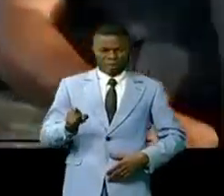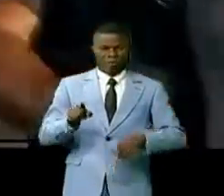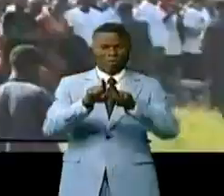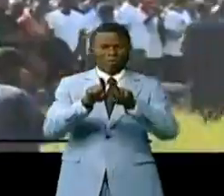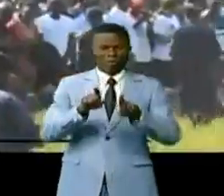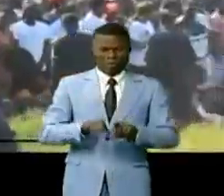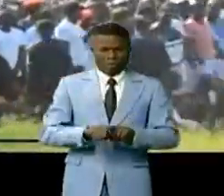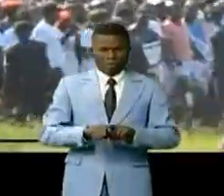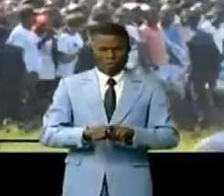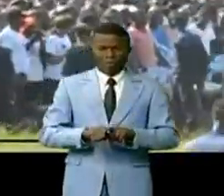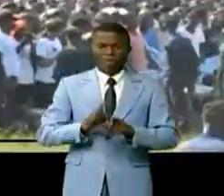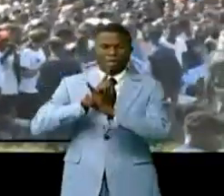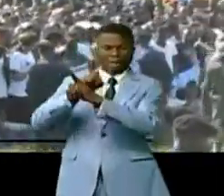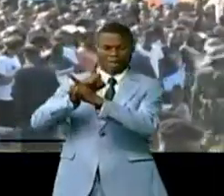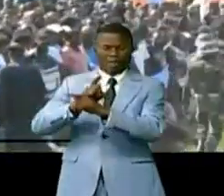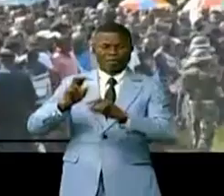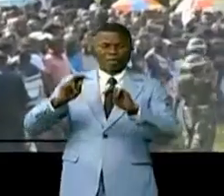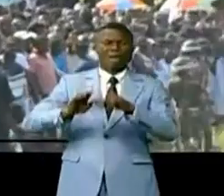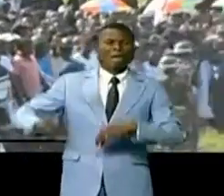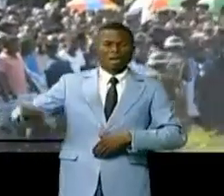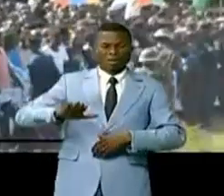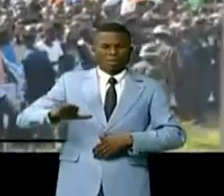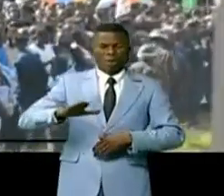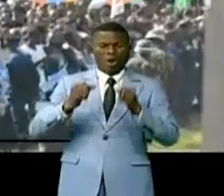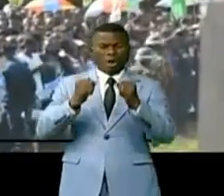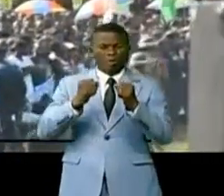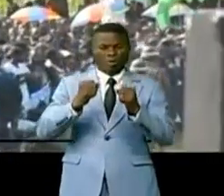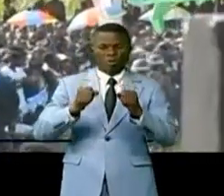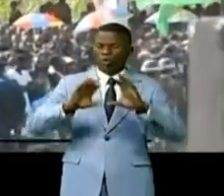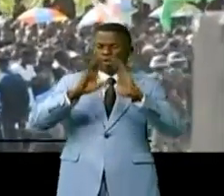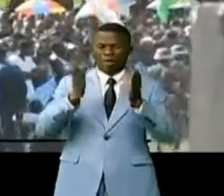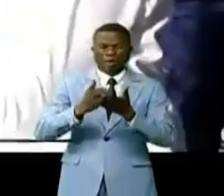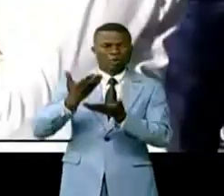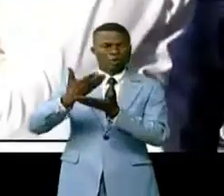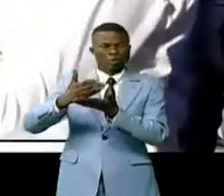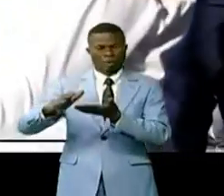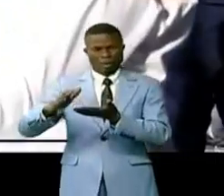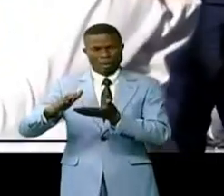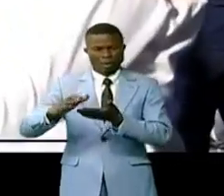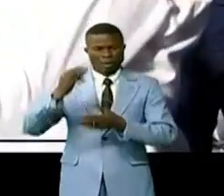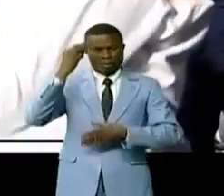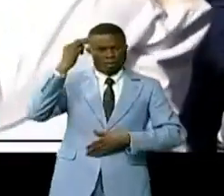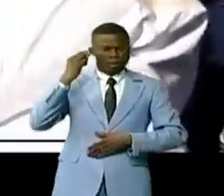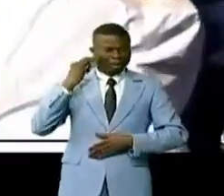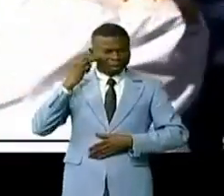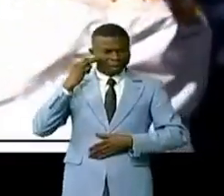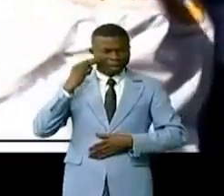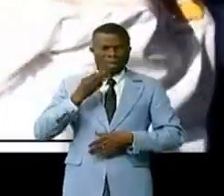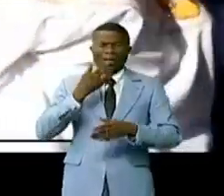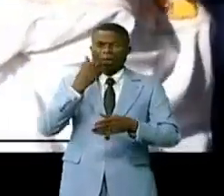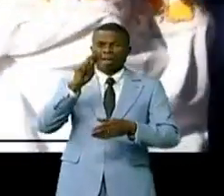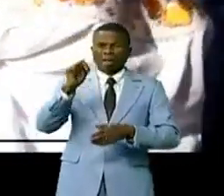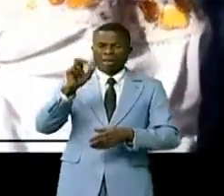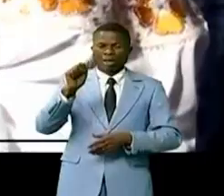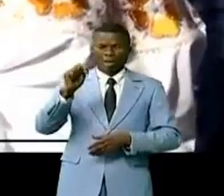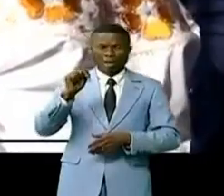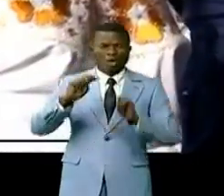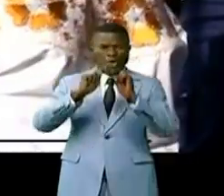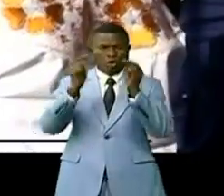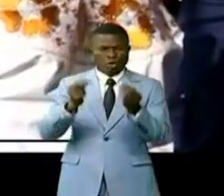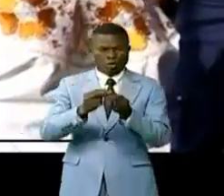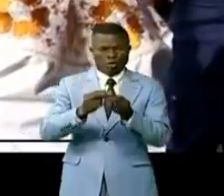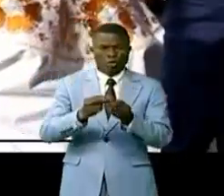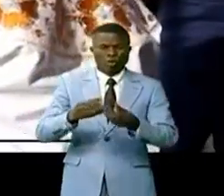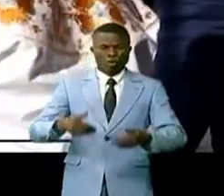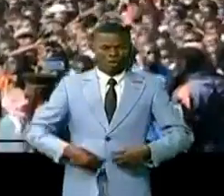Tshilombo vont défendre la patrie et sa souveraineté en toutes circonstances. La ministre Manouanina a félicité la cellule de base IDPS